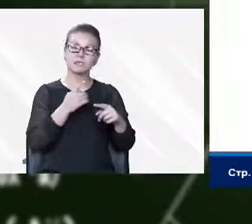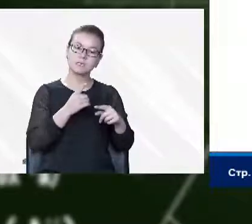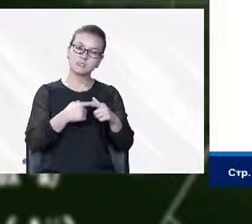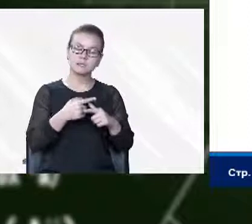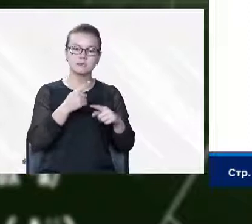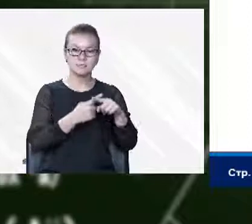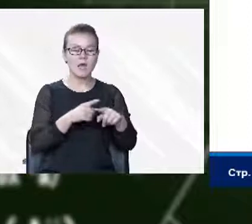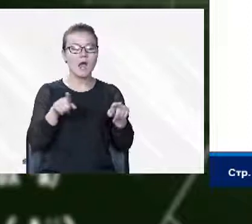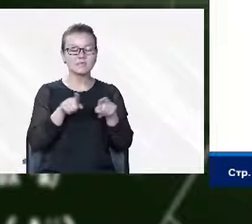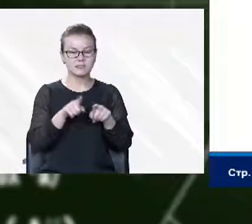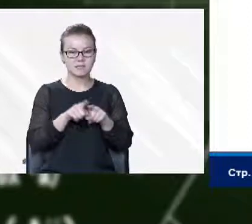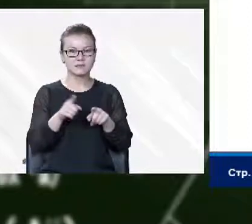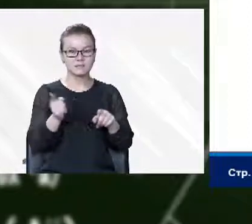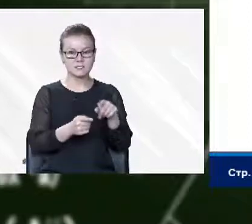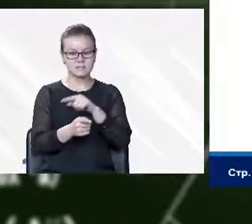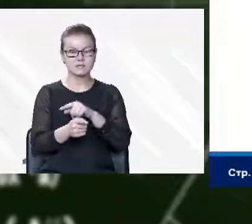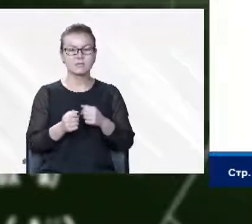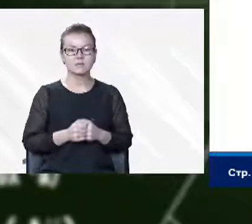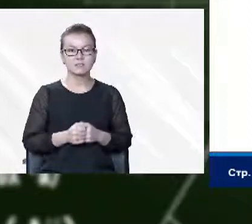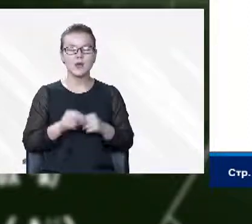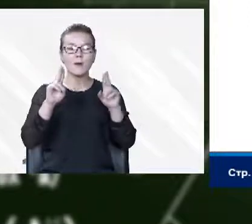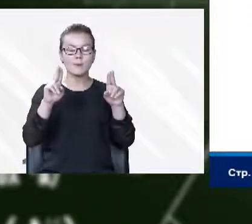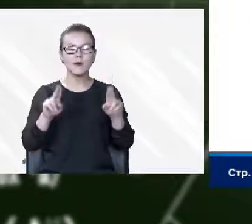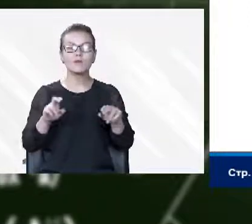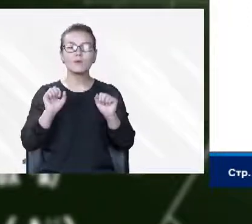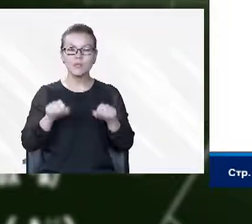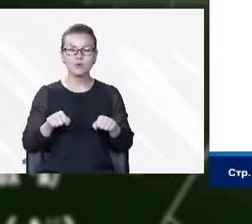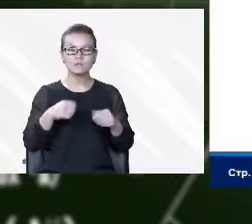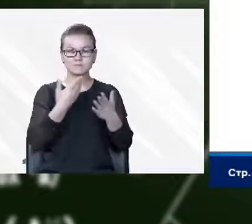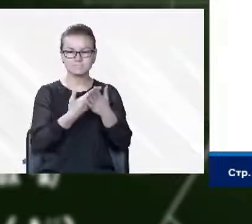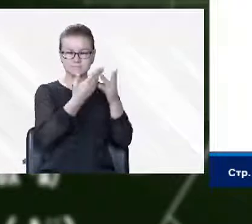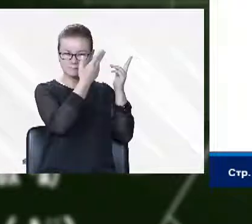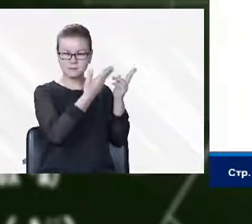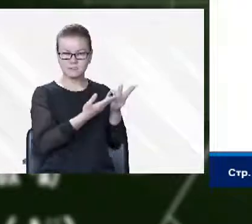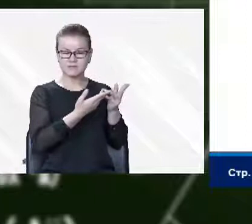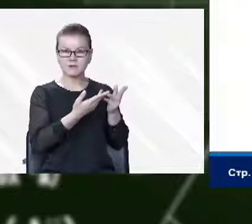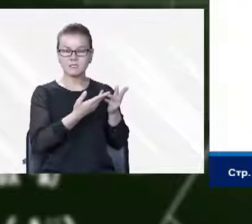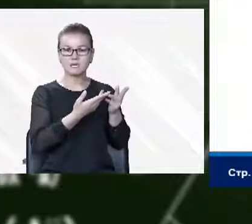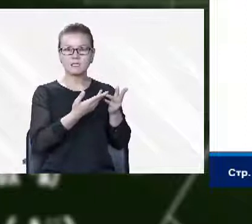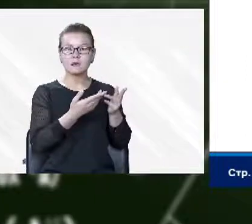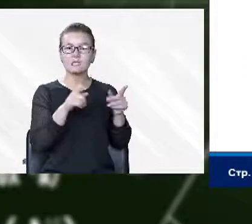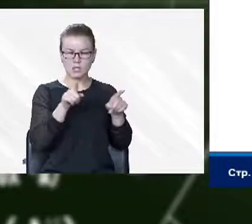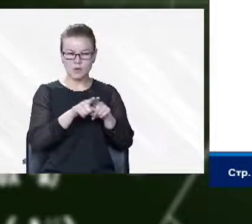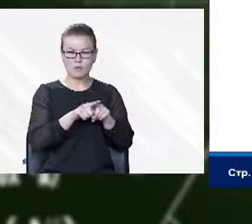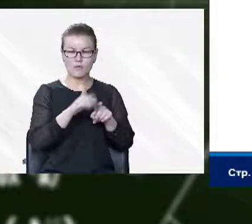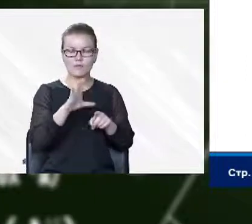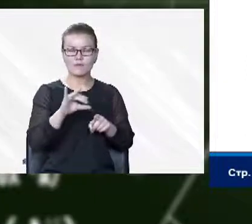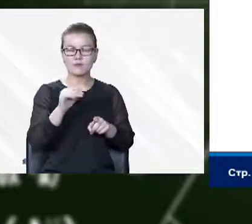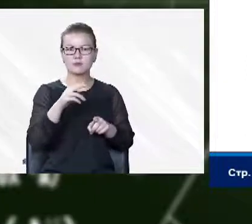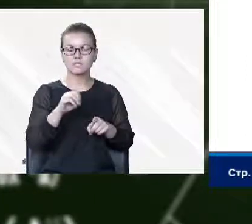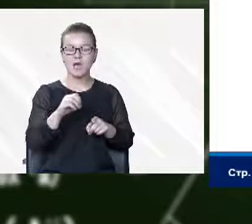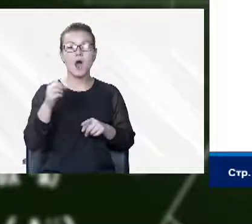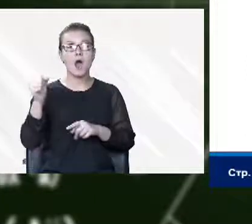одинаковыми знаменателями. Правила можно представить и в таком виде.